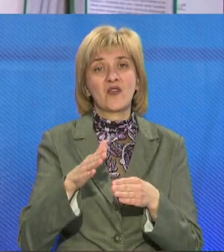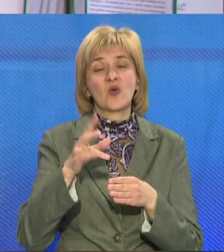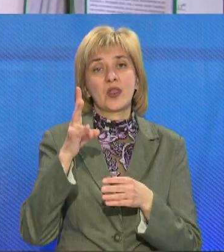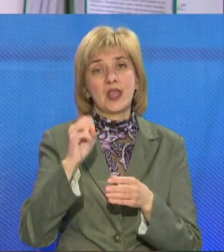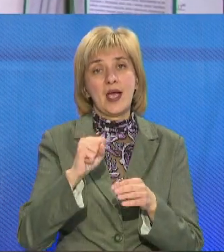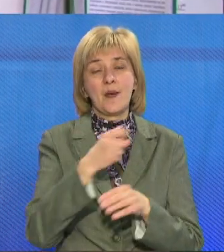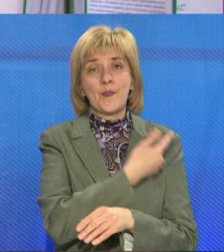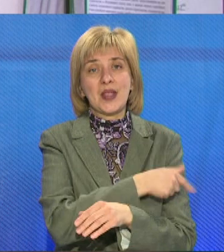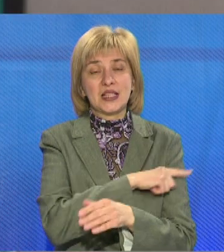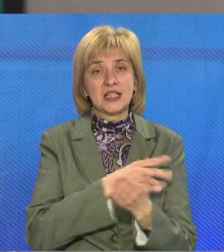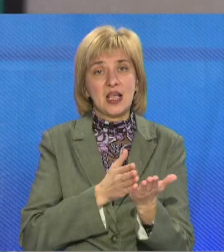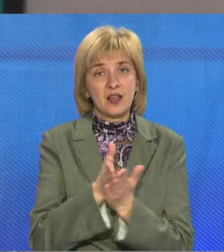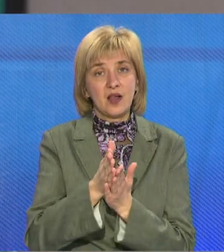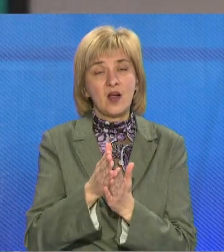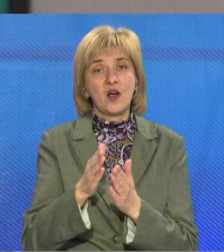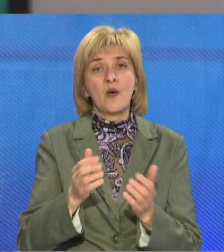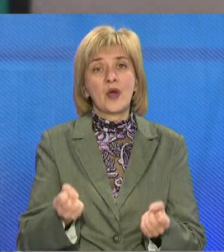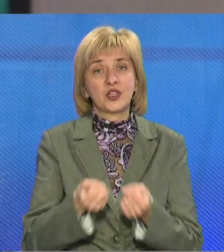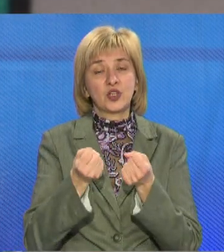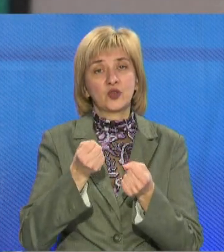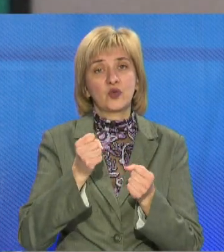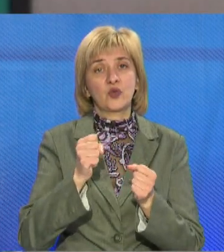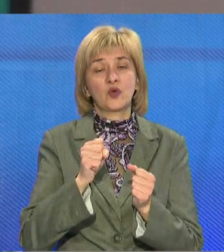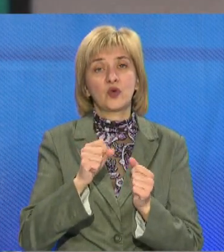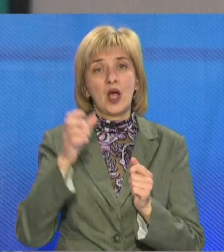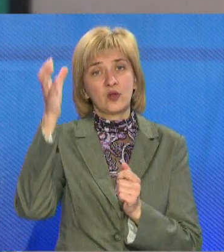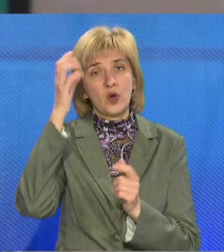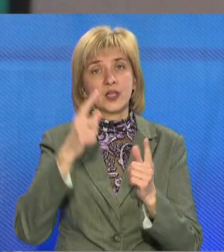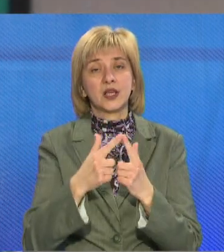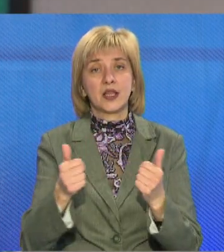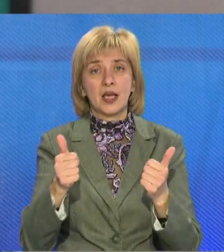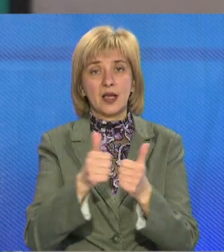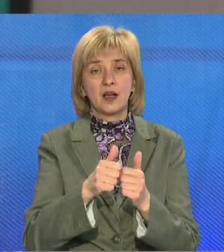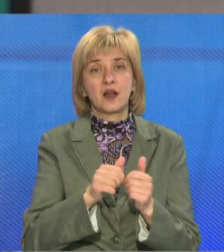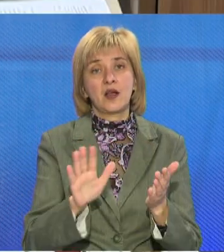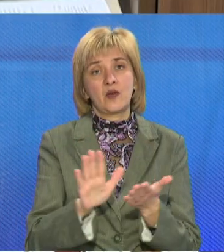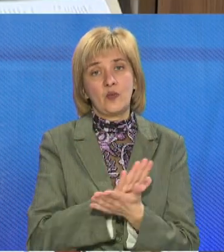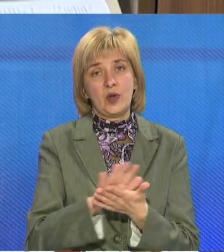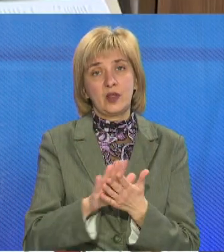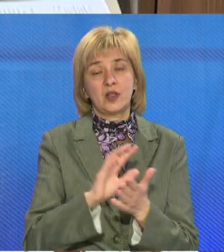утрыманне дзіцячых дашкольных установаў і іншых адукацыйных баз, добраўпарадкаванне населеных пунктаў.